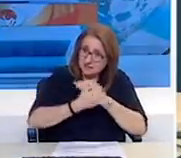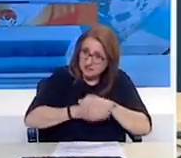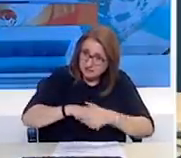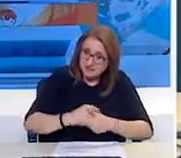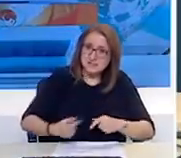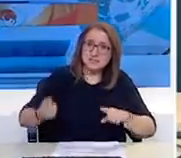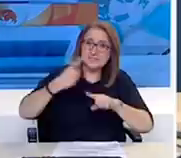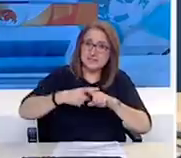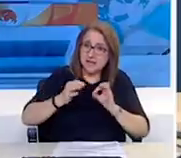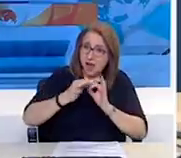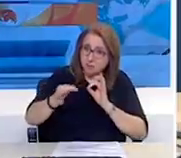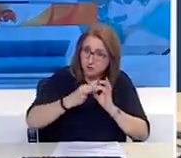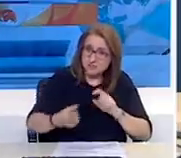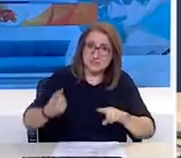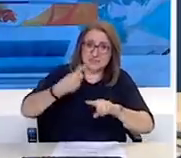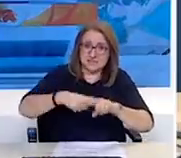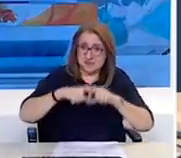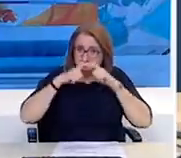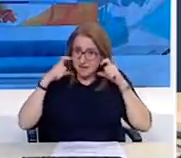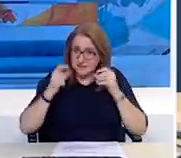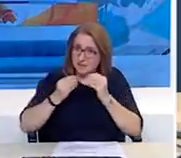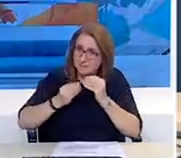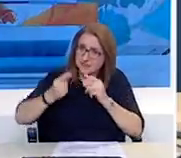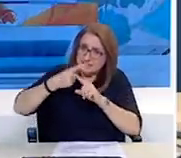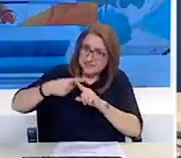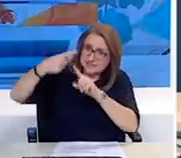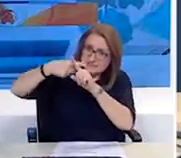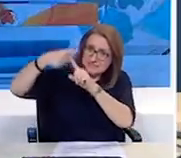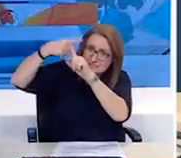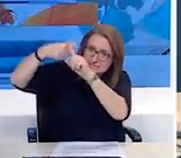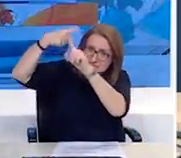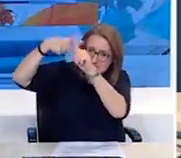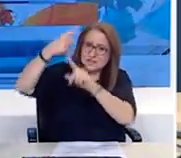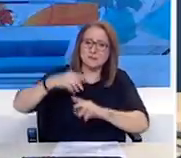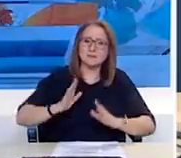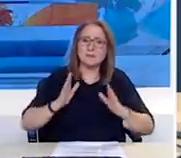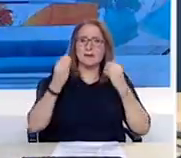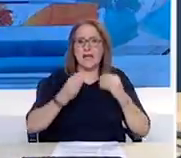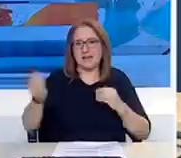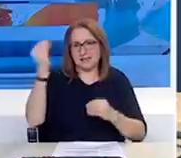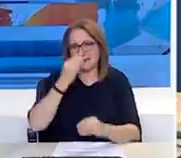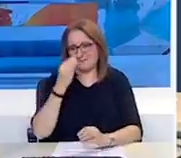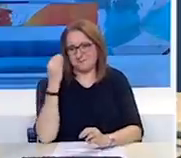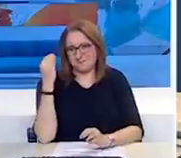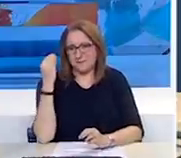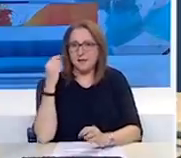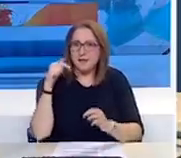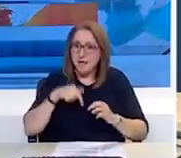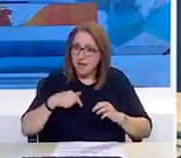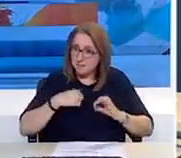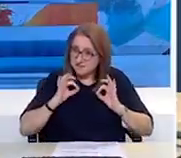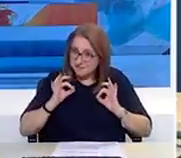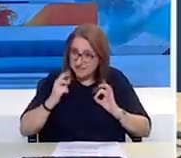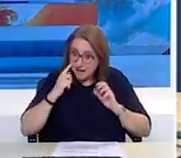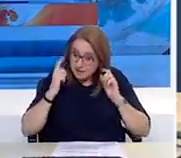της απόστασης, ακόμα πιο καλά. Μπορούμε να συνεχίσουμε αυτή την καλή πορεία. Είναι μια ευκαιρία. Φυσικά και θα παρακολουθούμε, σας είπα, τους